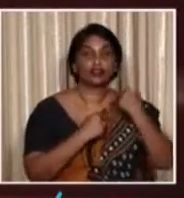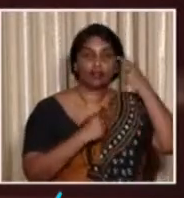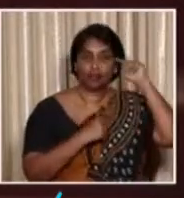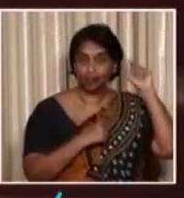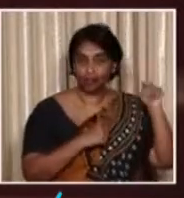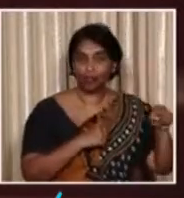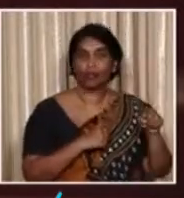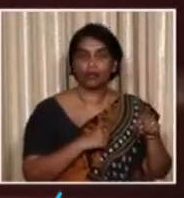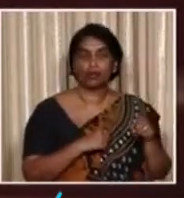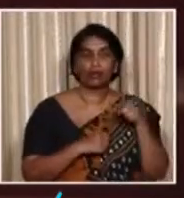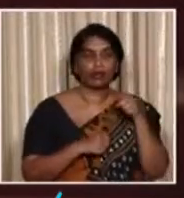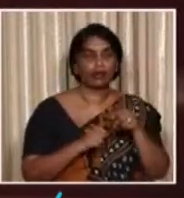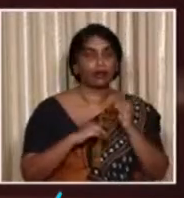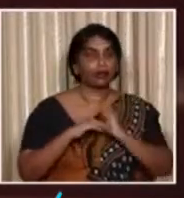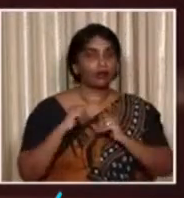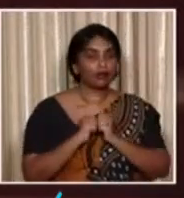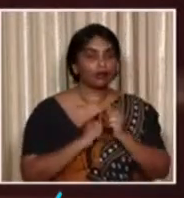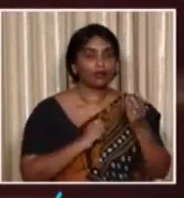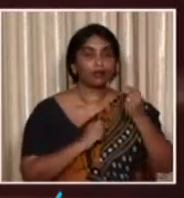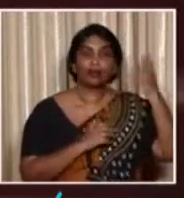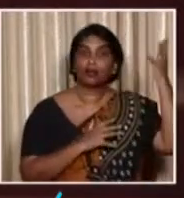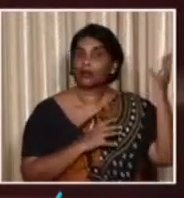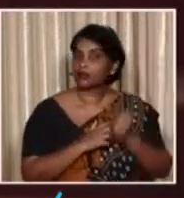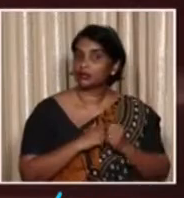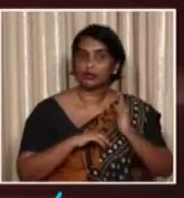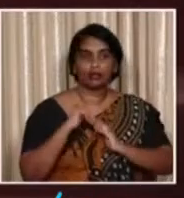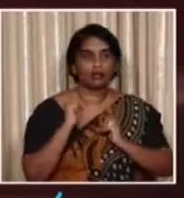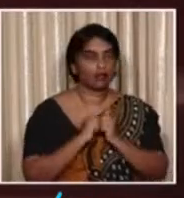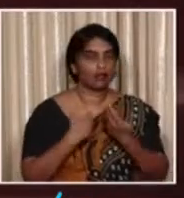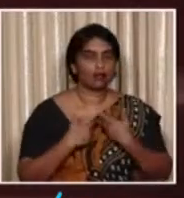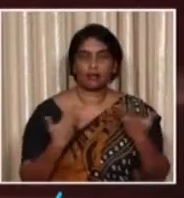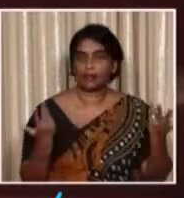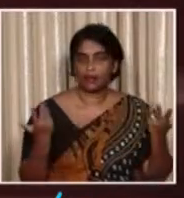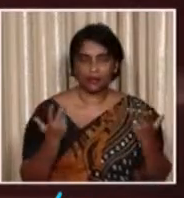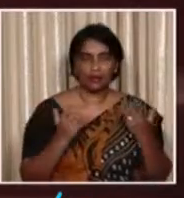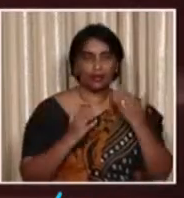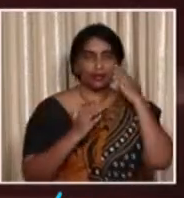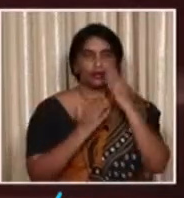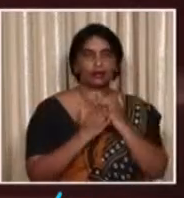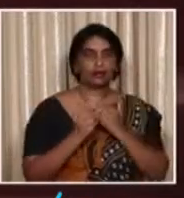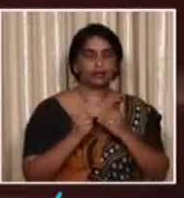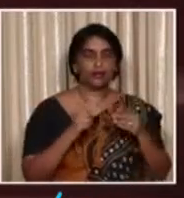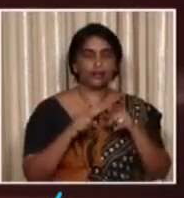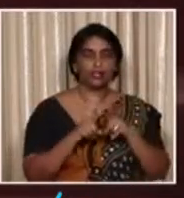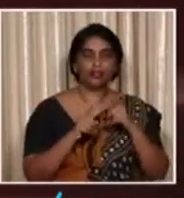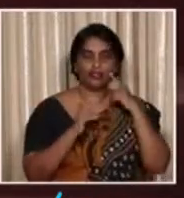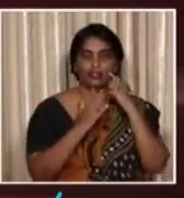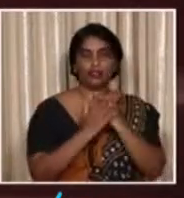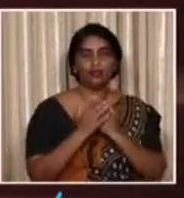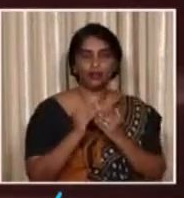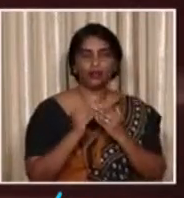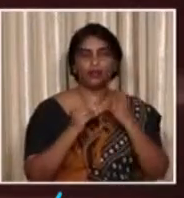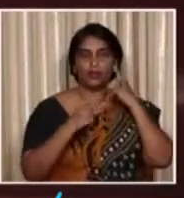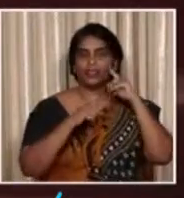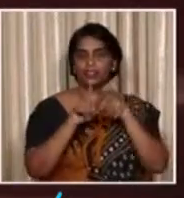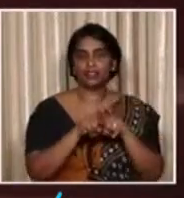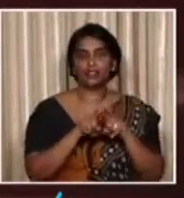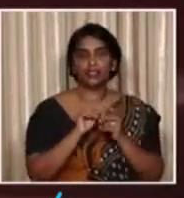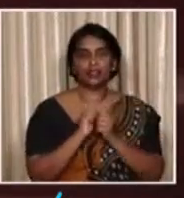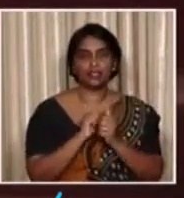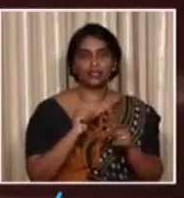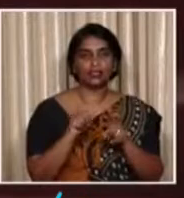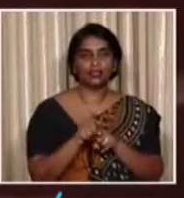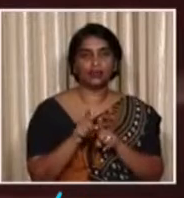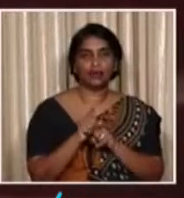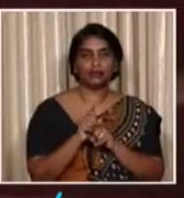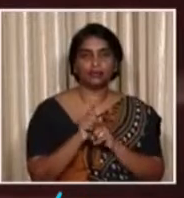Erehiwa. Askisi kriyatmaka karala mudal laba ganime kramavedayak apita na anith eka Singapore wade giilla nadu thinduwa kriyatmaka kirima